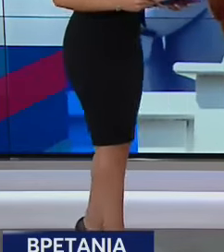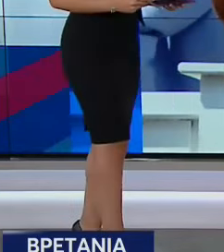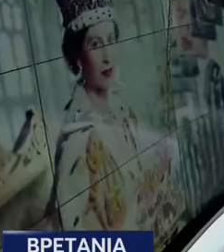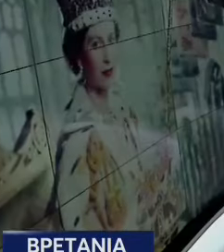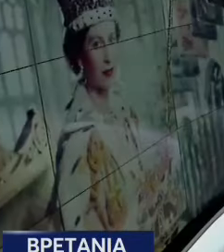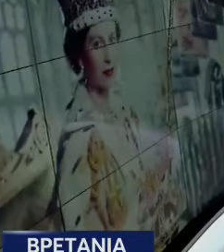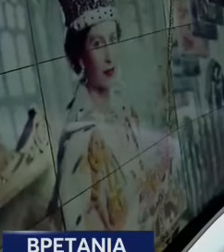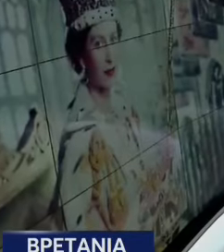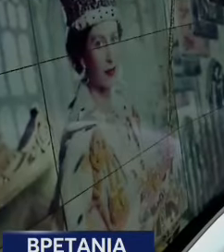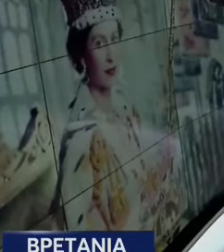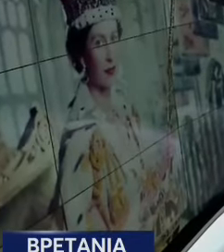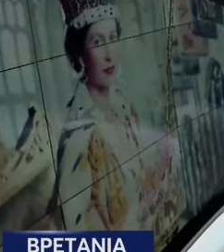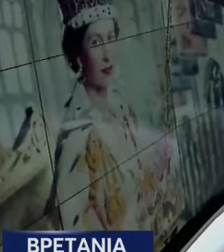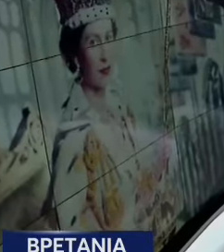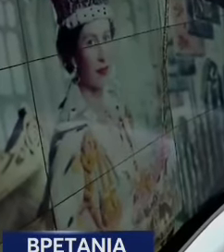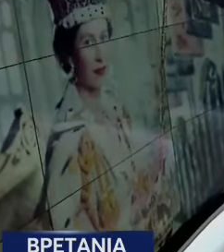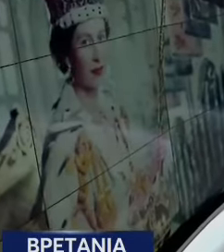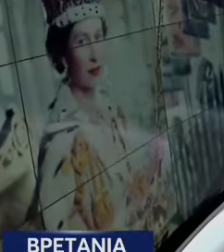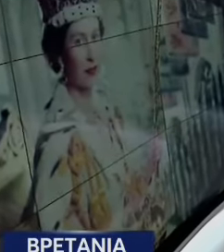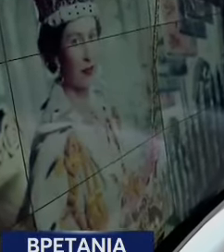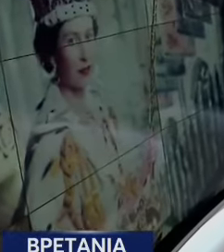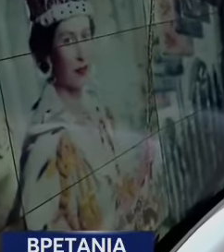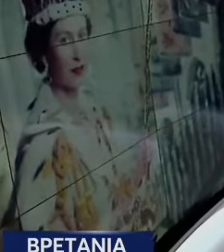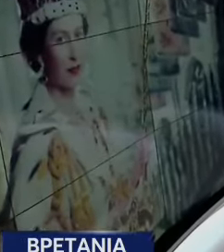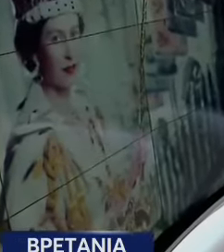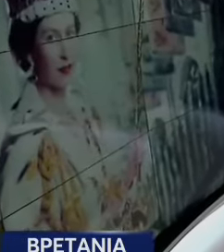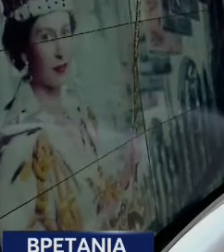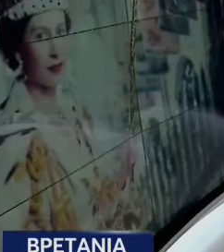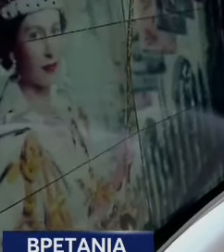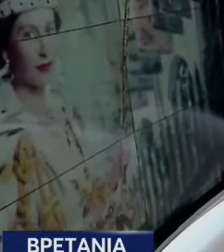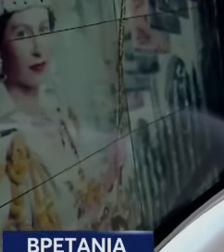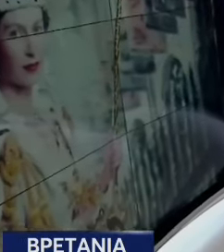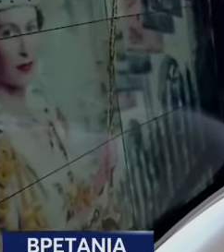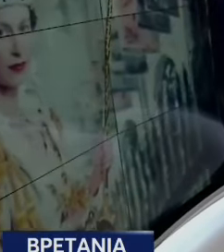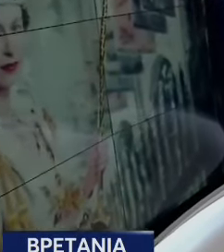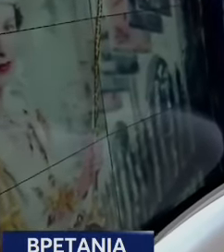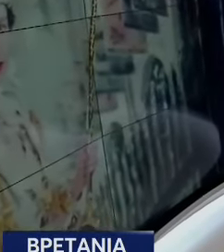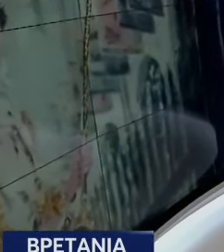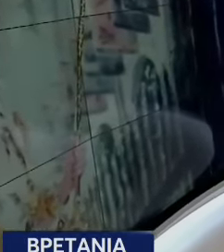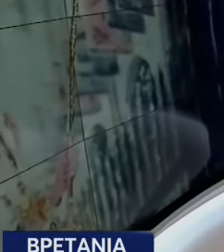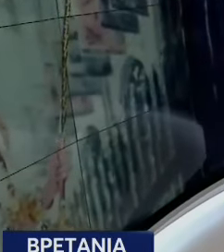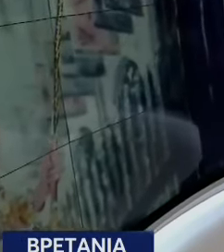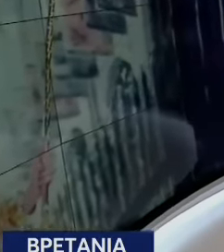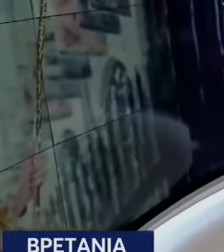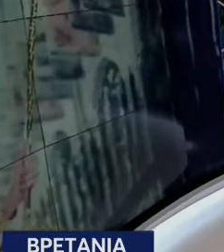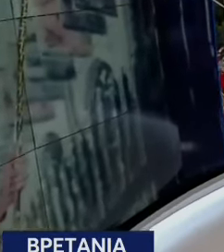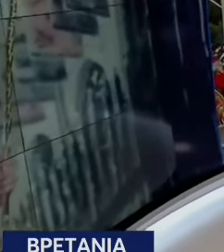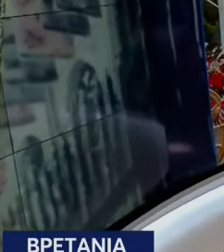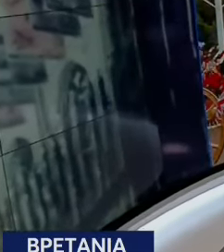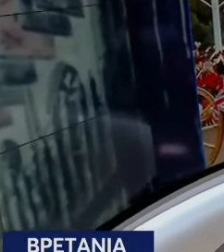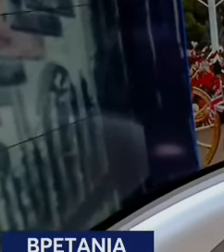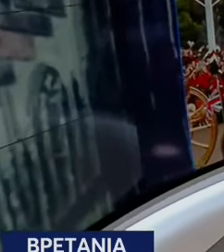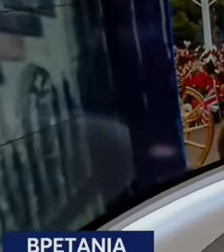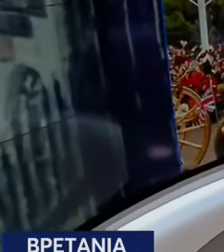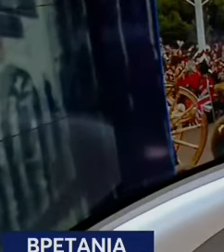έχει μαζέψει τα περιουσιακά στοιχεία της Ελισάβετ. Να δούμε και αυτή τη διάσταση. Θέλει πολλή ώρα για να τα πούμε, είναι αλήθεια. Αλλά είναι